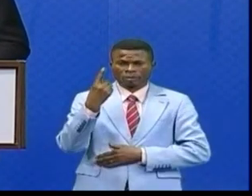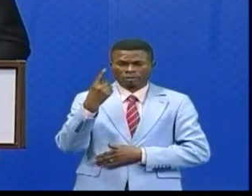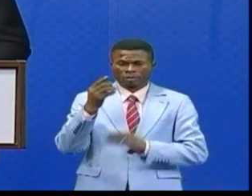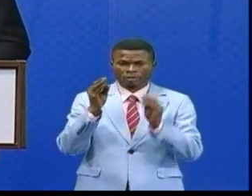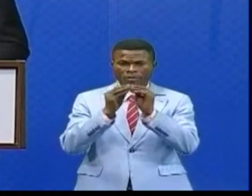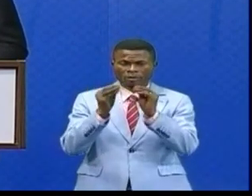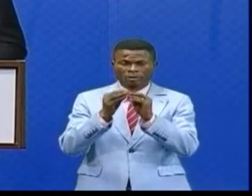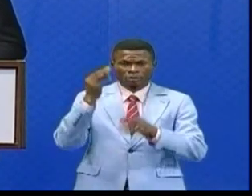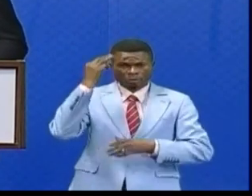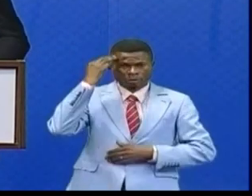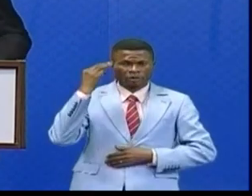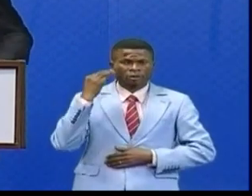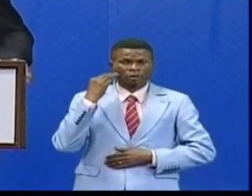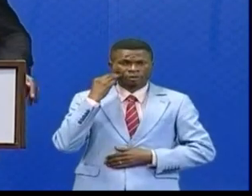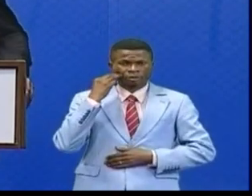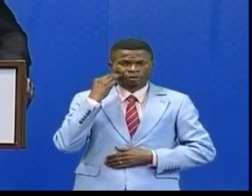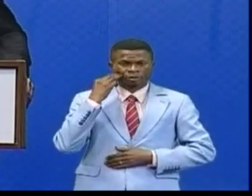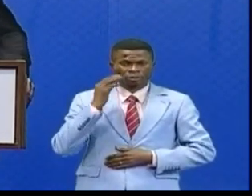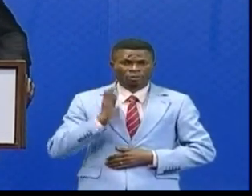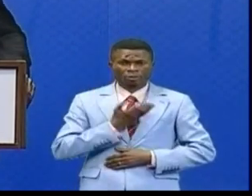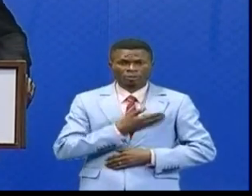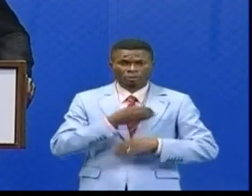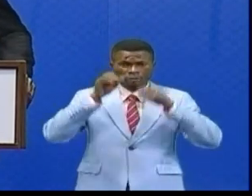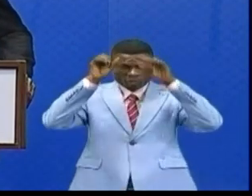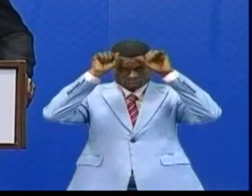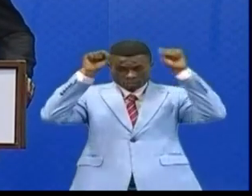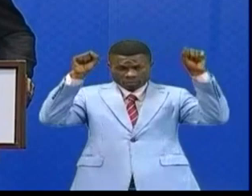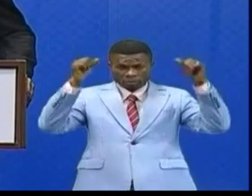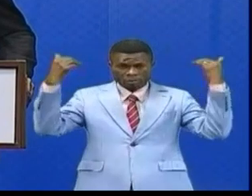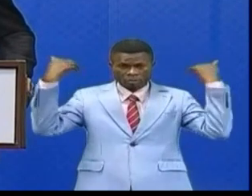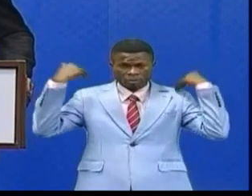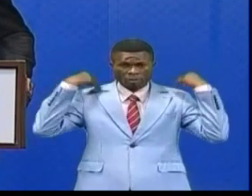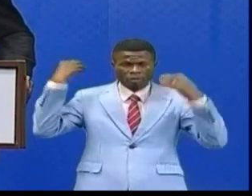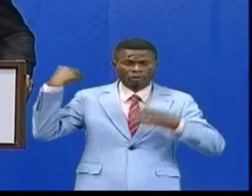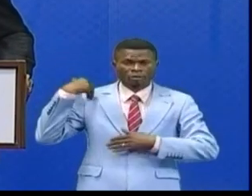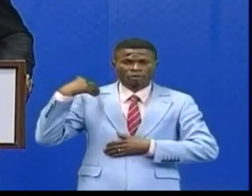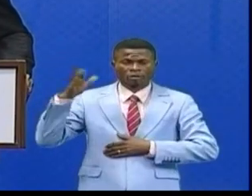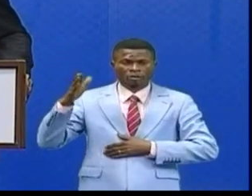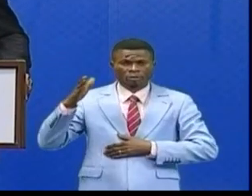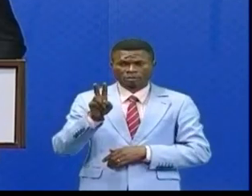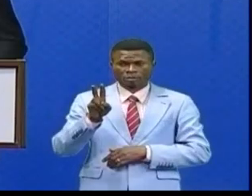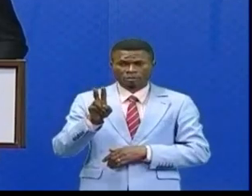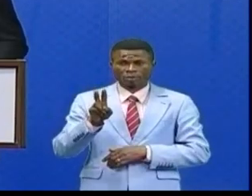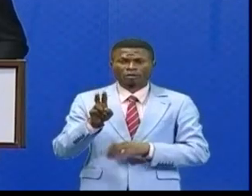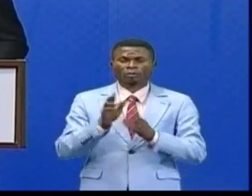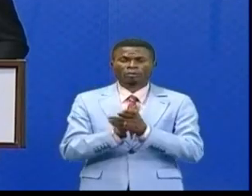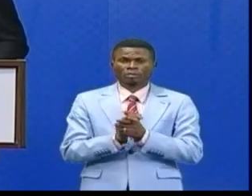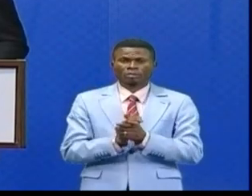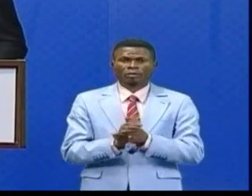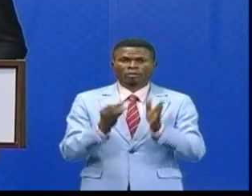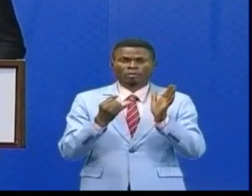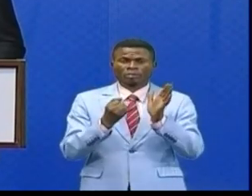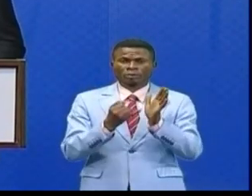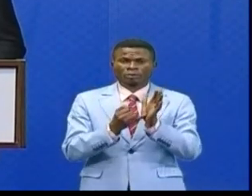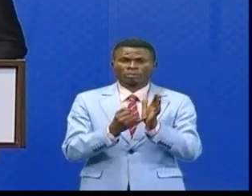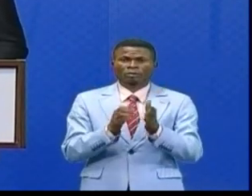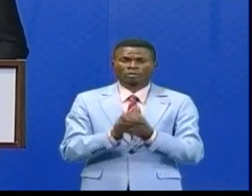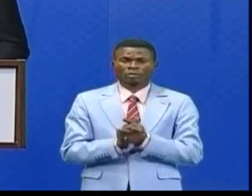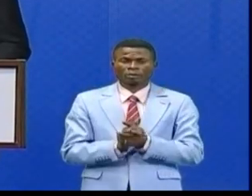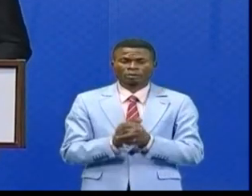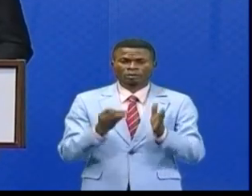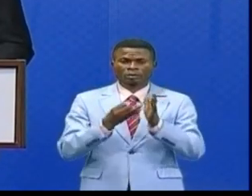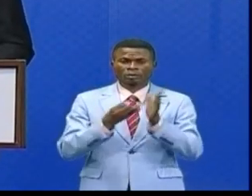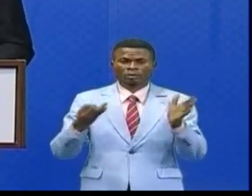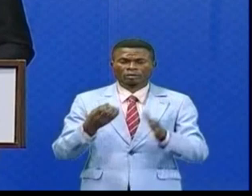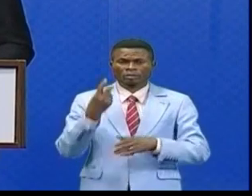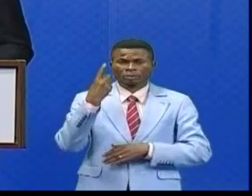Conseil des ministres. Le président de la République, chef de l'État, a présidé par visioconférence la